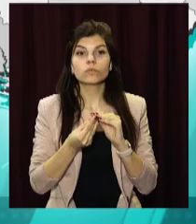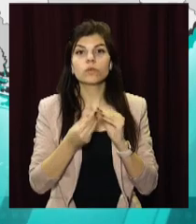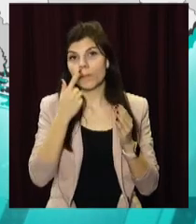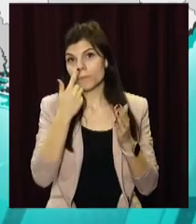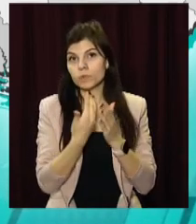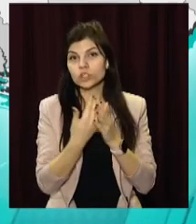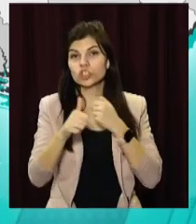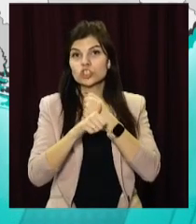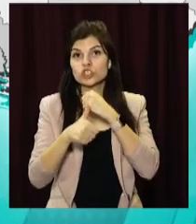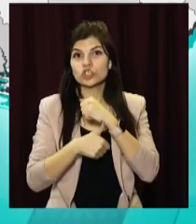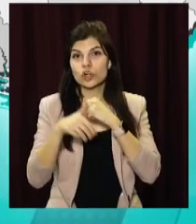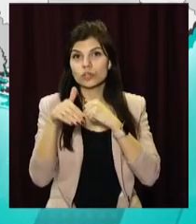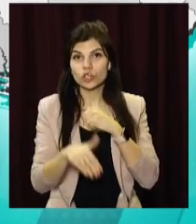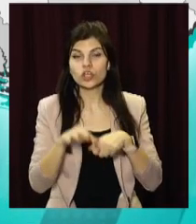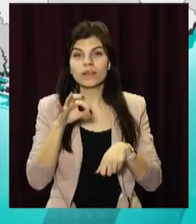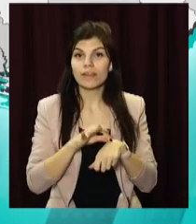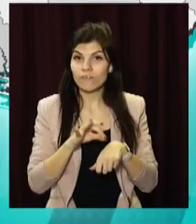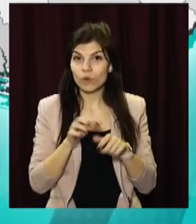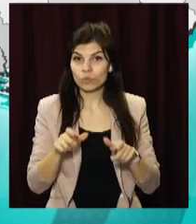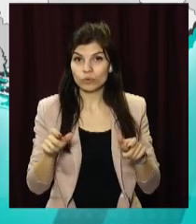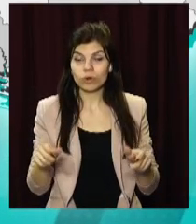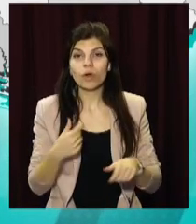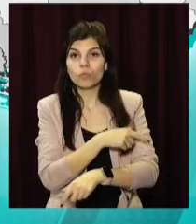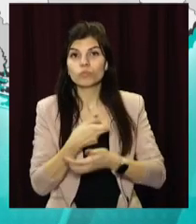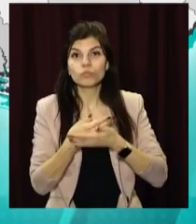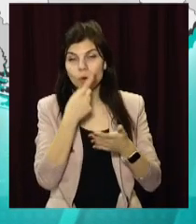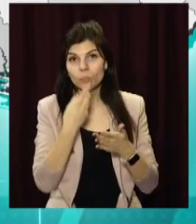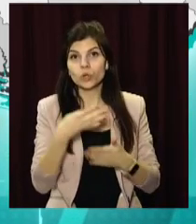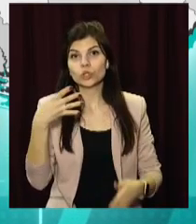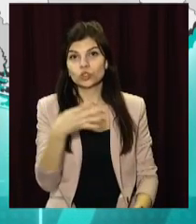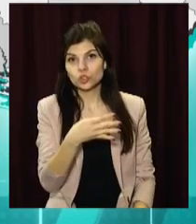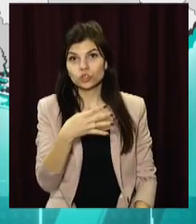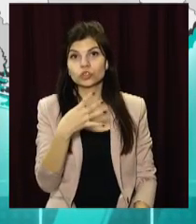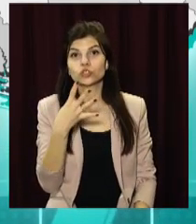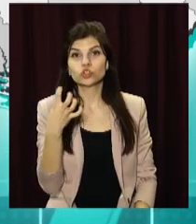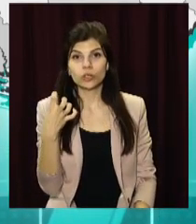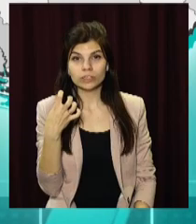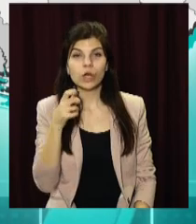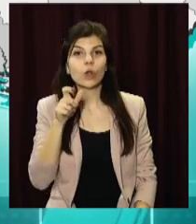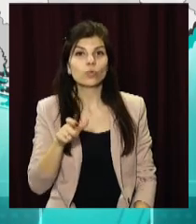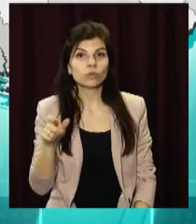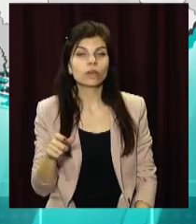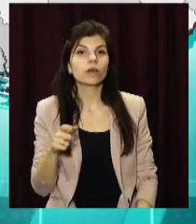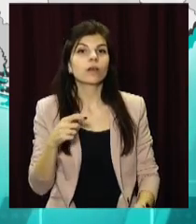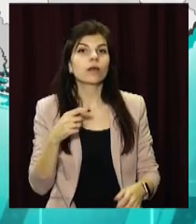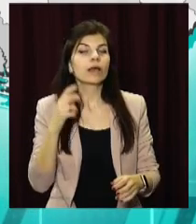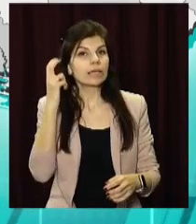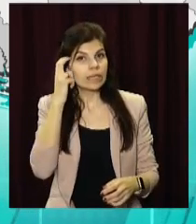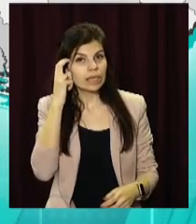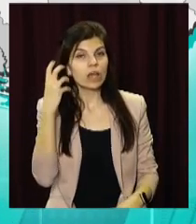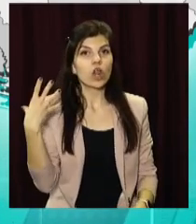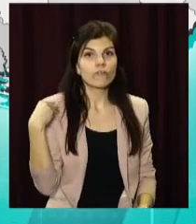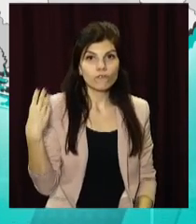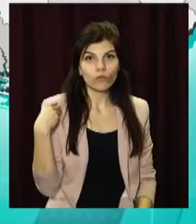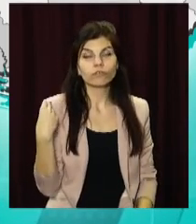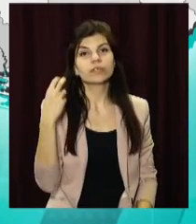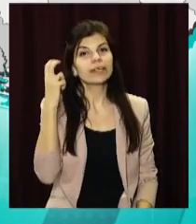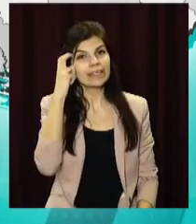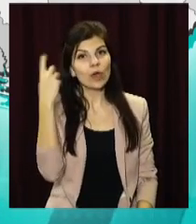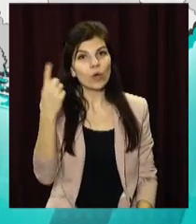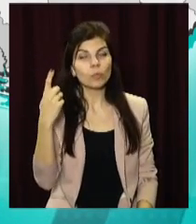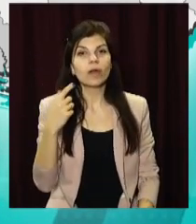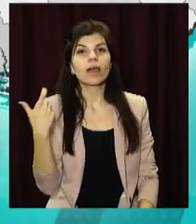майже 16 тисяч захворілих. Ушпиталили понад 4400 людей в антилідерах Київ, Львівська,